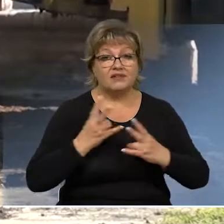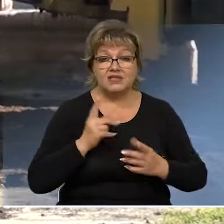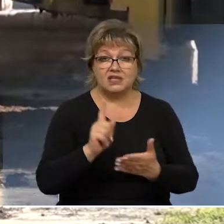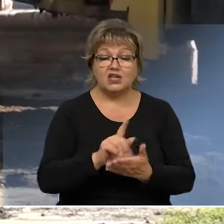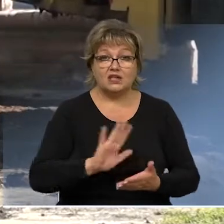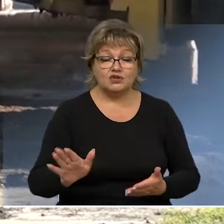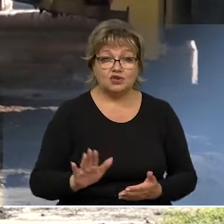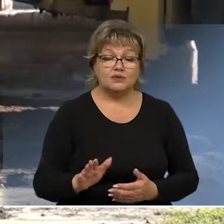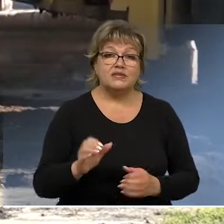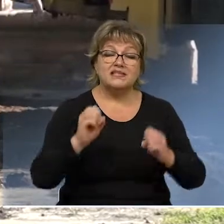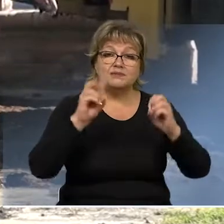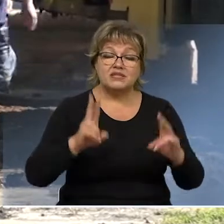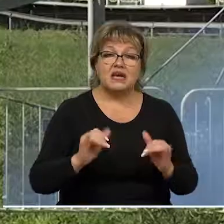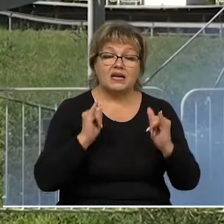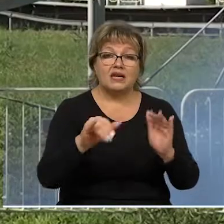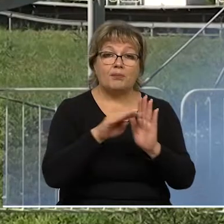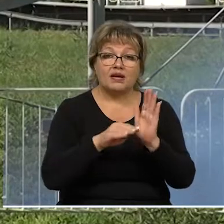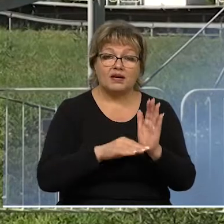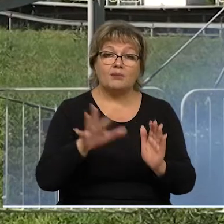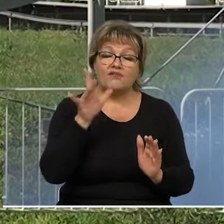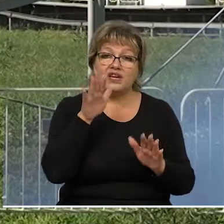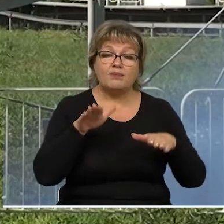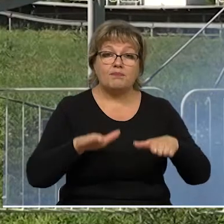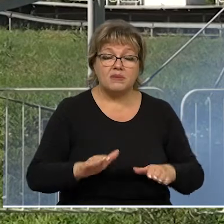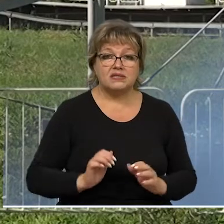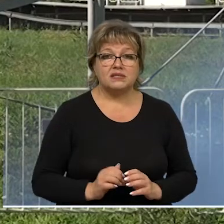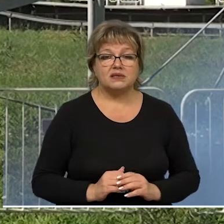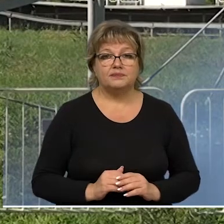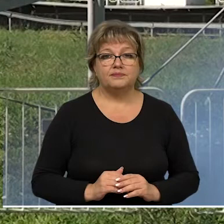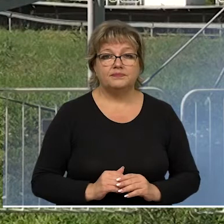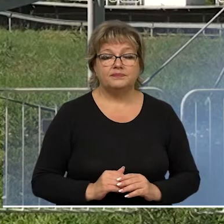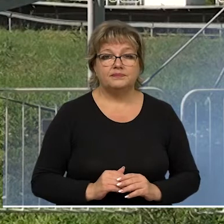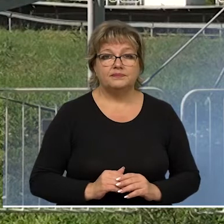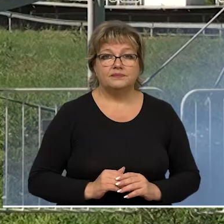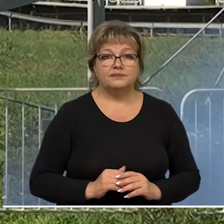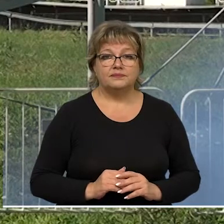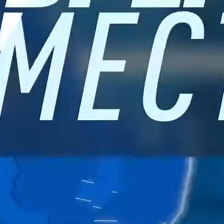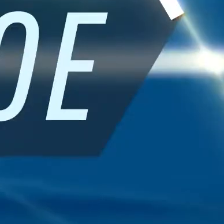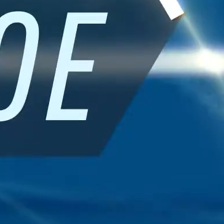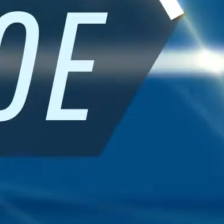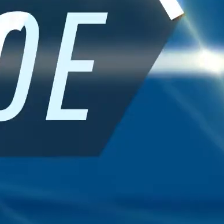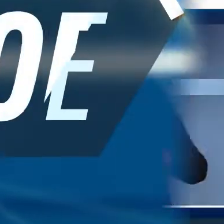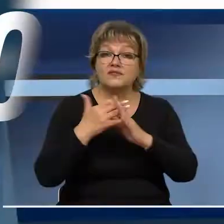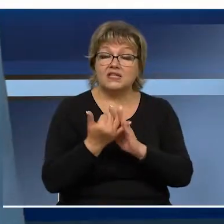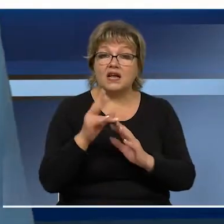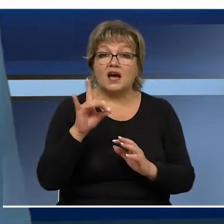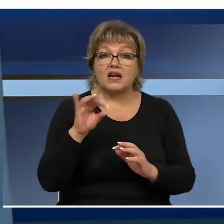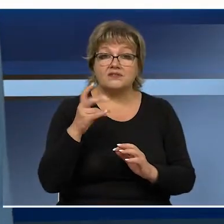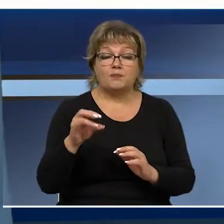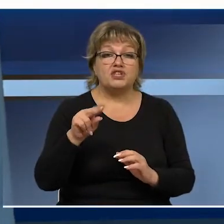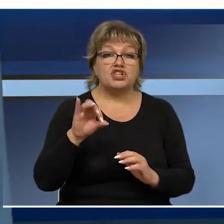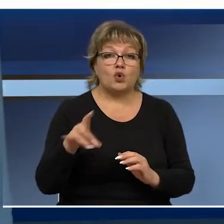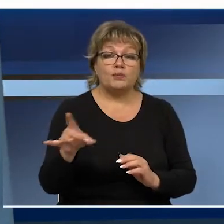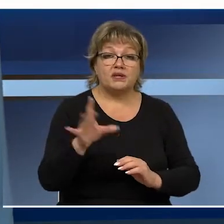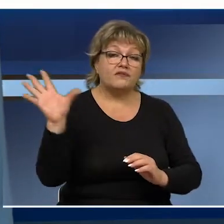подвести не должна галина соколова артём мирошников специально для программы время местная а все